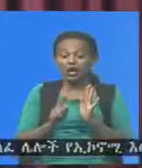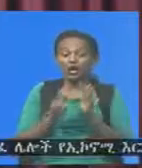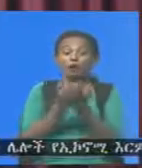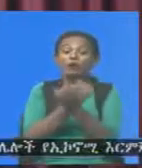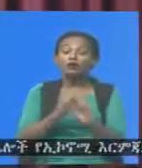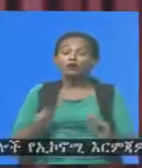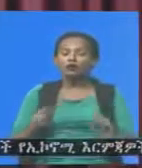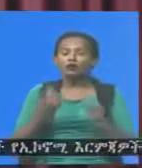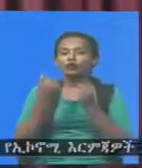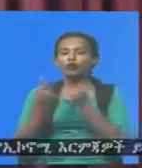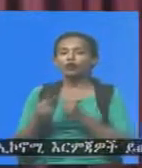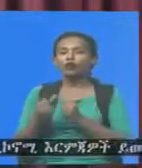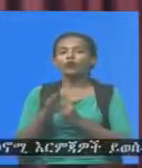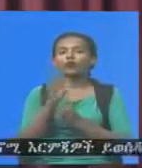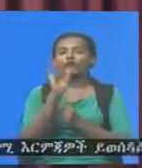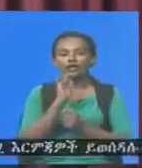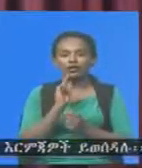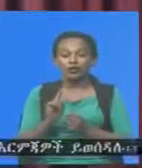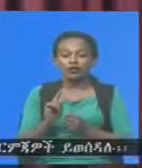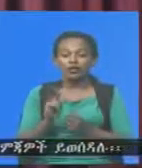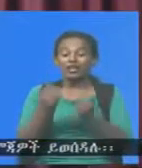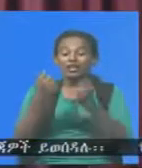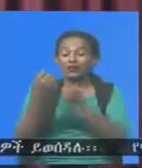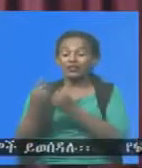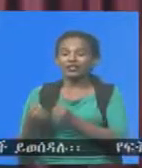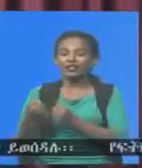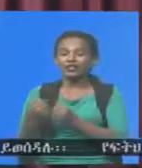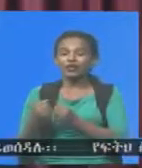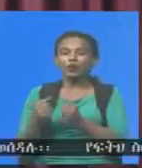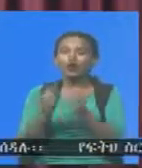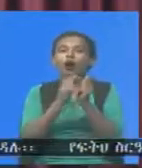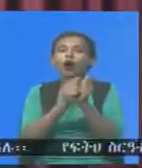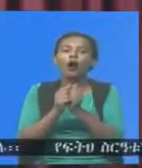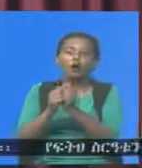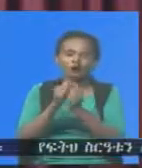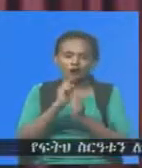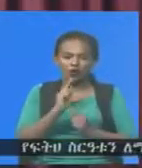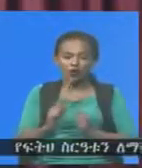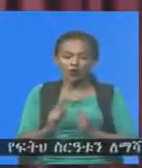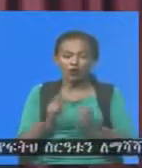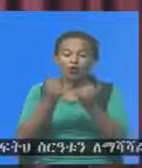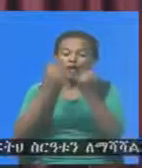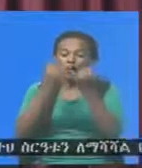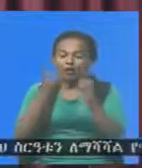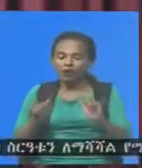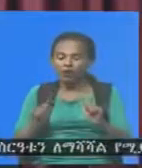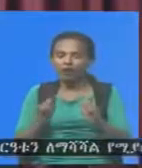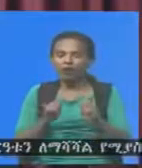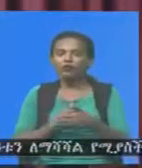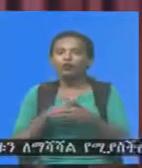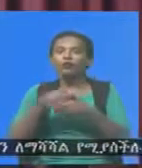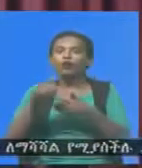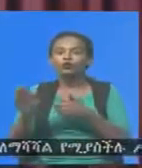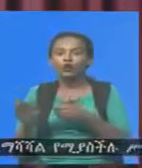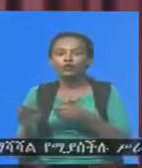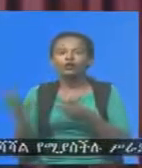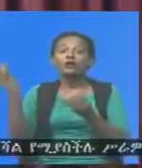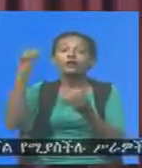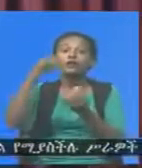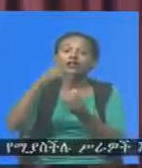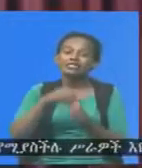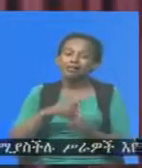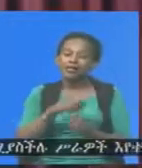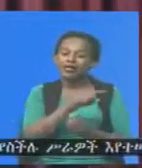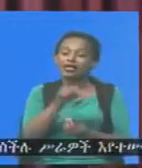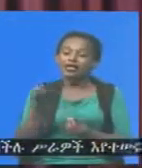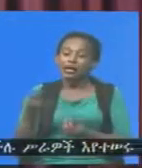መፍትሄው ጠንክሮ መገኘት ነው። ለመጠንከር ደግሞ አንድ መሆን ነው። ከመከፋፈል መውጣት ነው፣ መደመር ነው። ያ